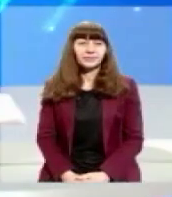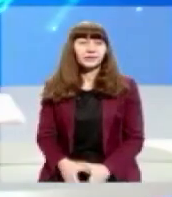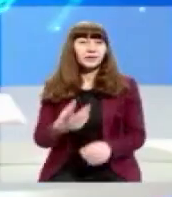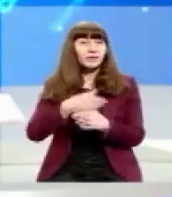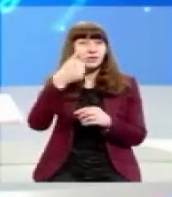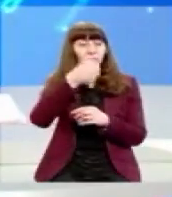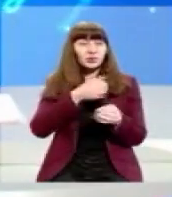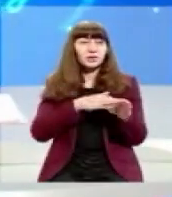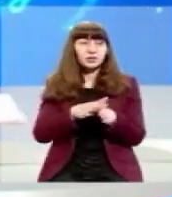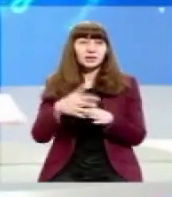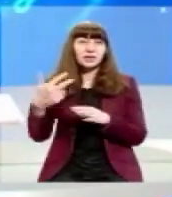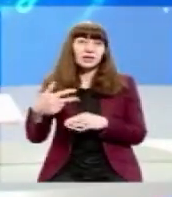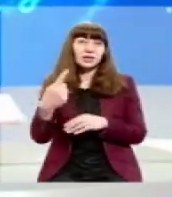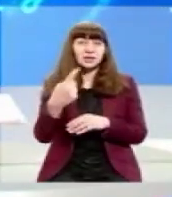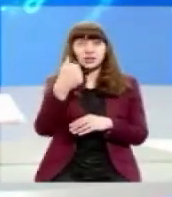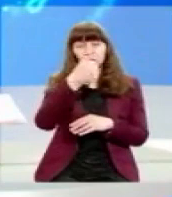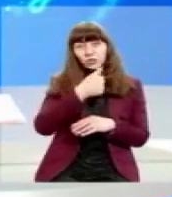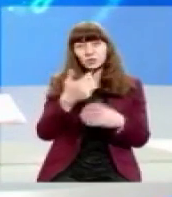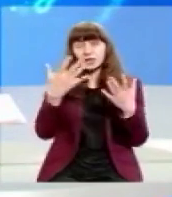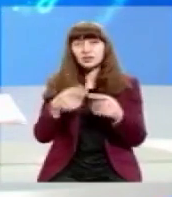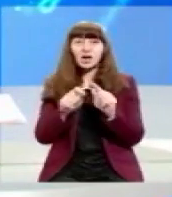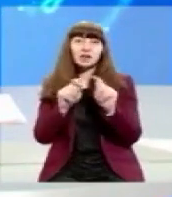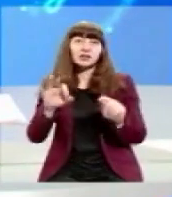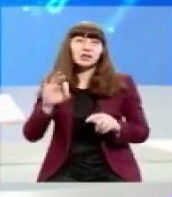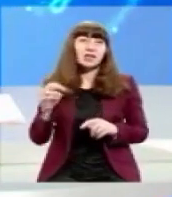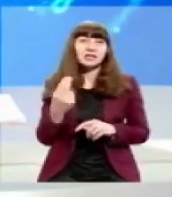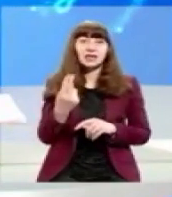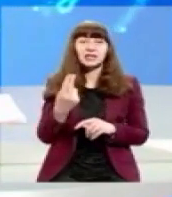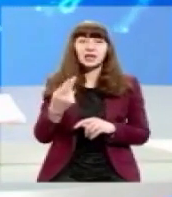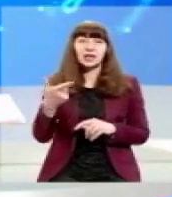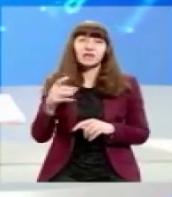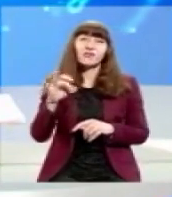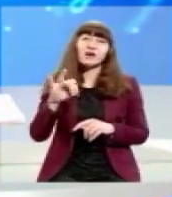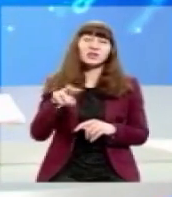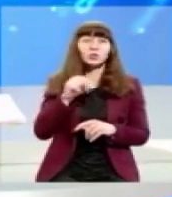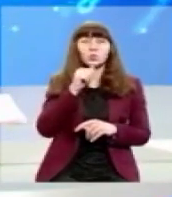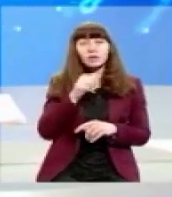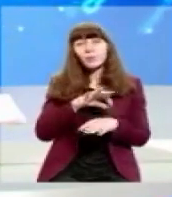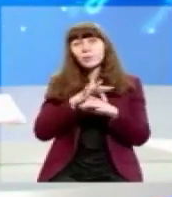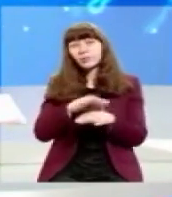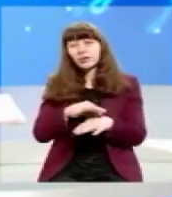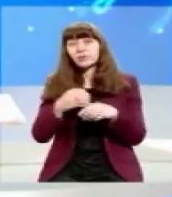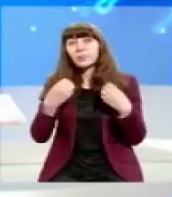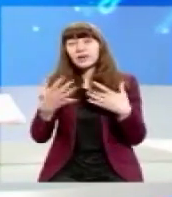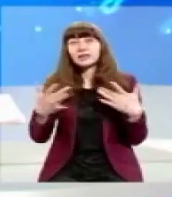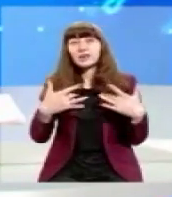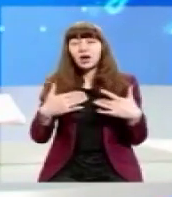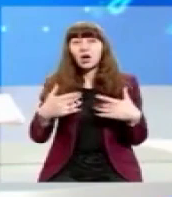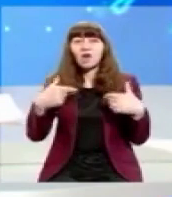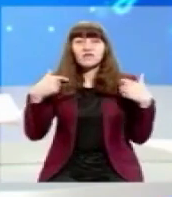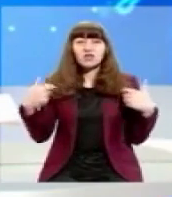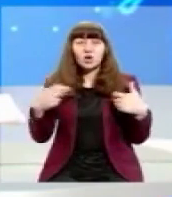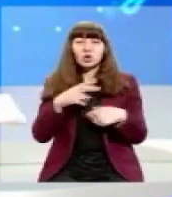В этом году исполняется 31 год со дня создания Национальной гвардии. В Кустанае состоялся праздничный концерт офицеров,